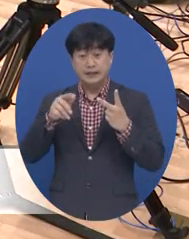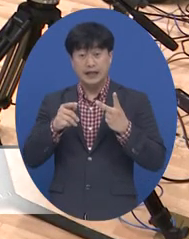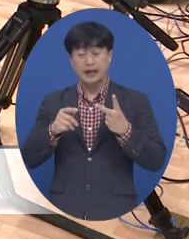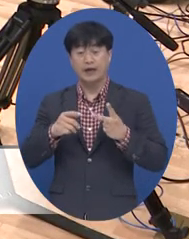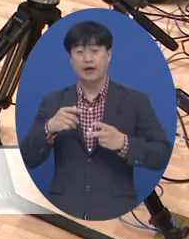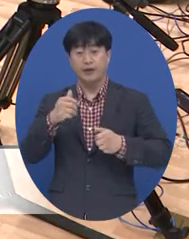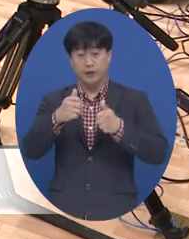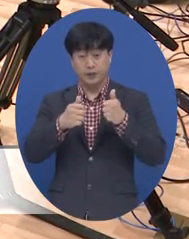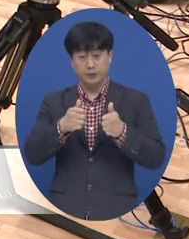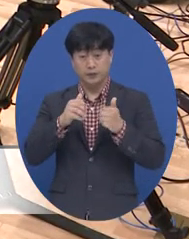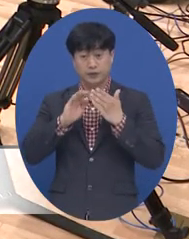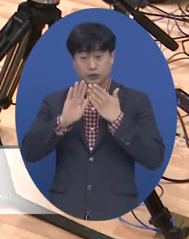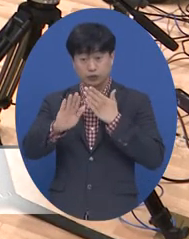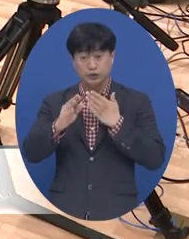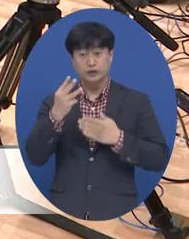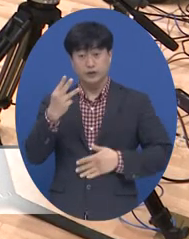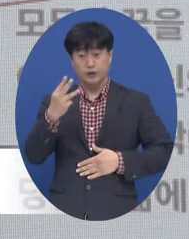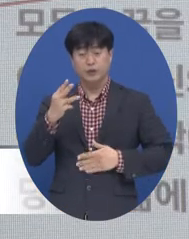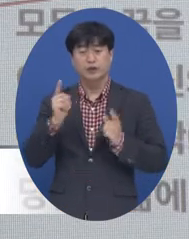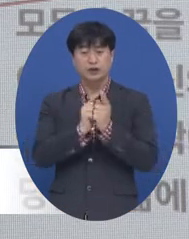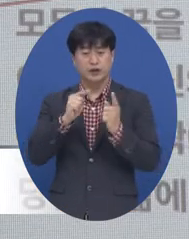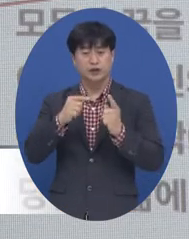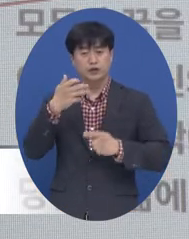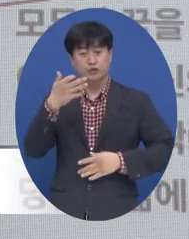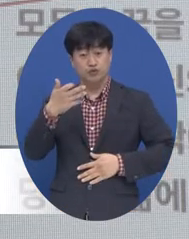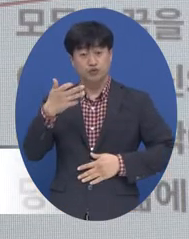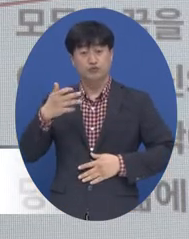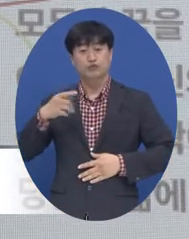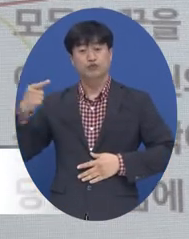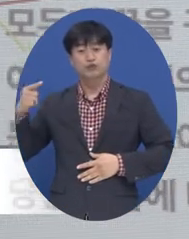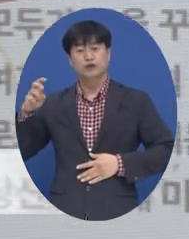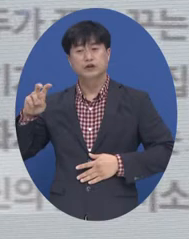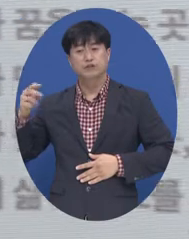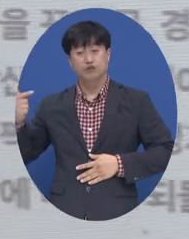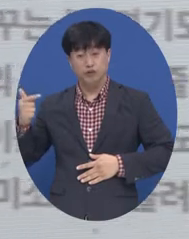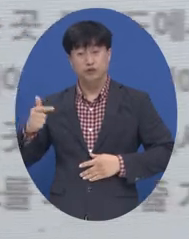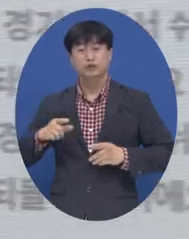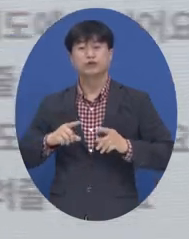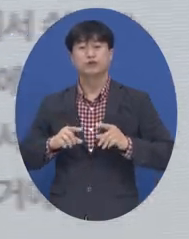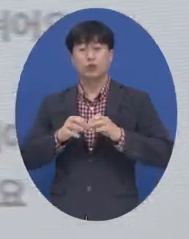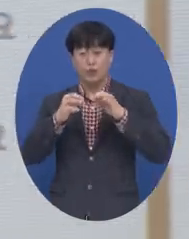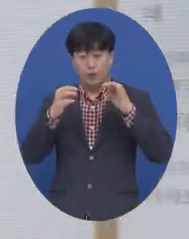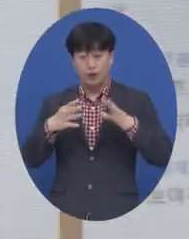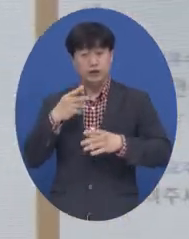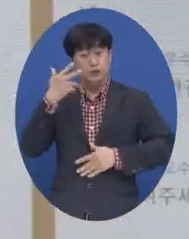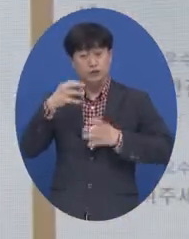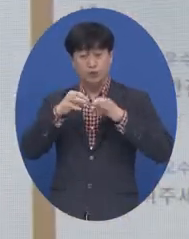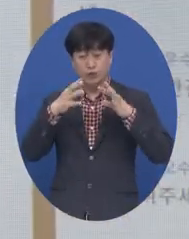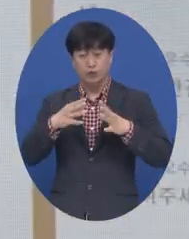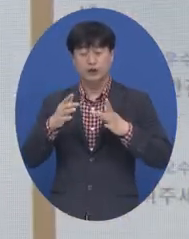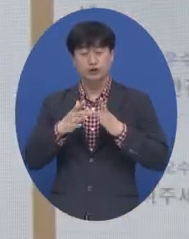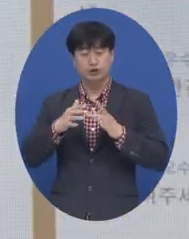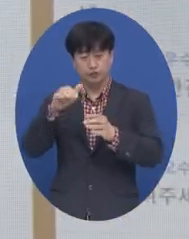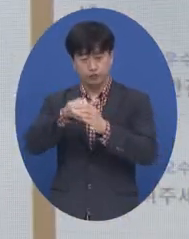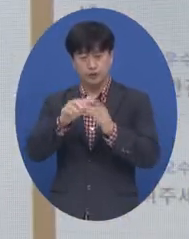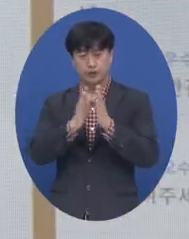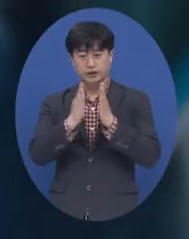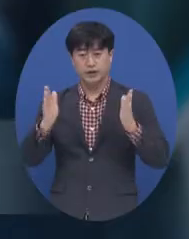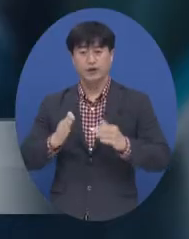2차 도민 오디션을 통과한 3곡을 대상으로 오는 19일부터 26일까지 일주일 동안 온라인 도민 투표가